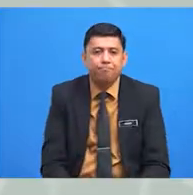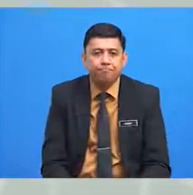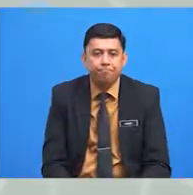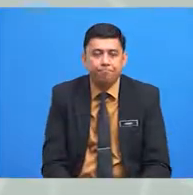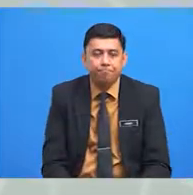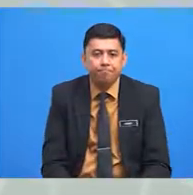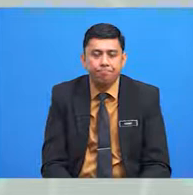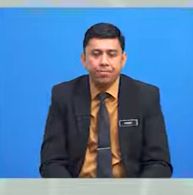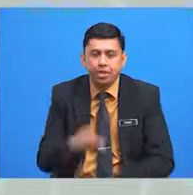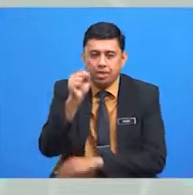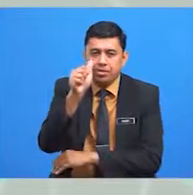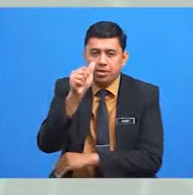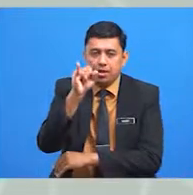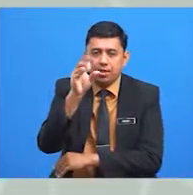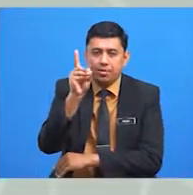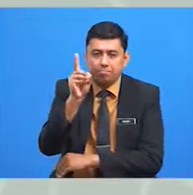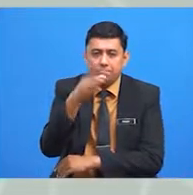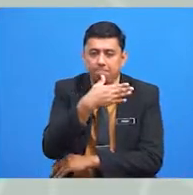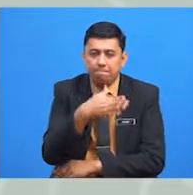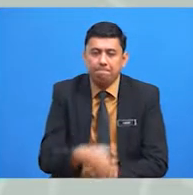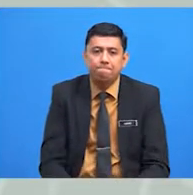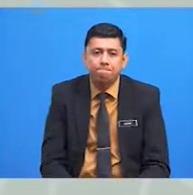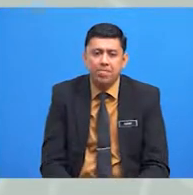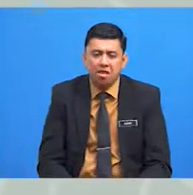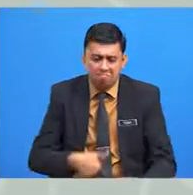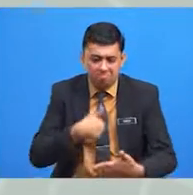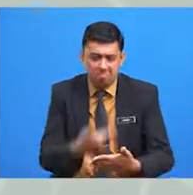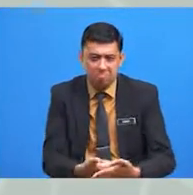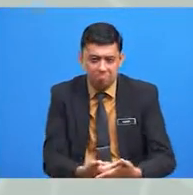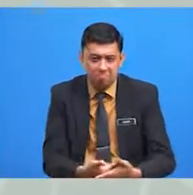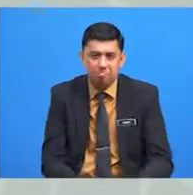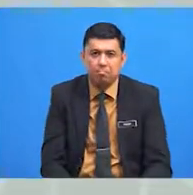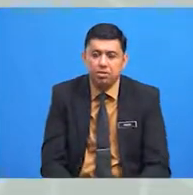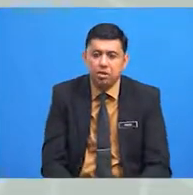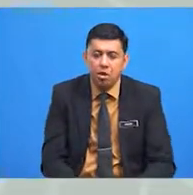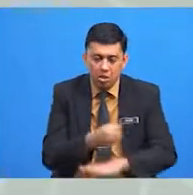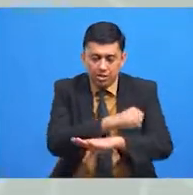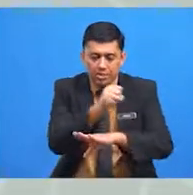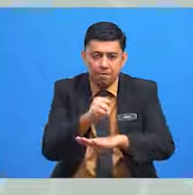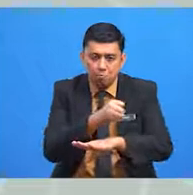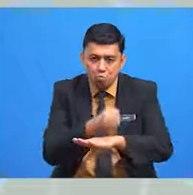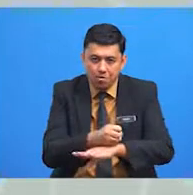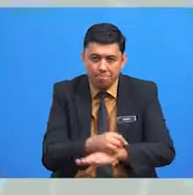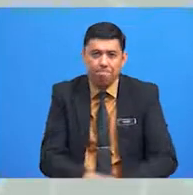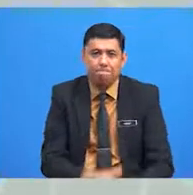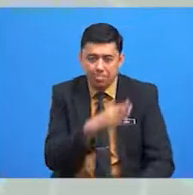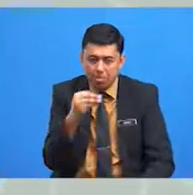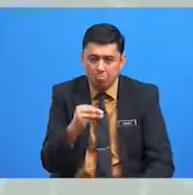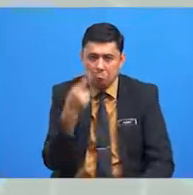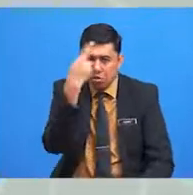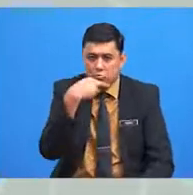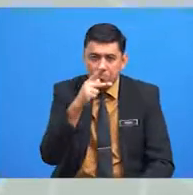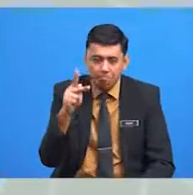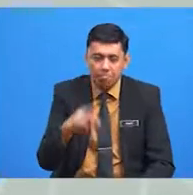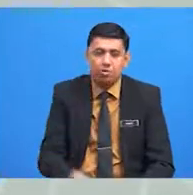Said bin Haji Sulaiman. Beliau dilahirkan di Teluk Belanga, Singapura dan merupakan